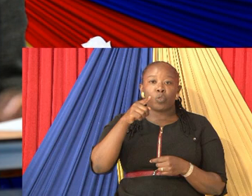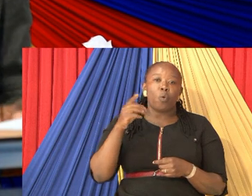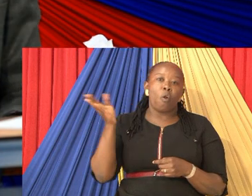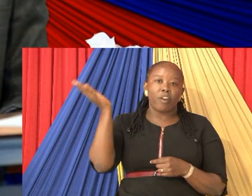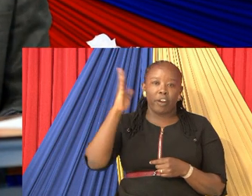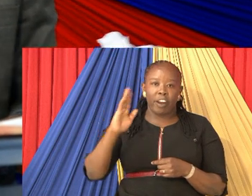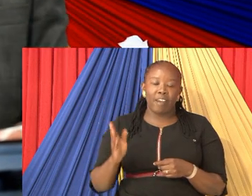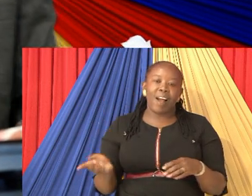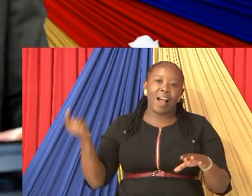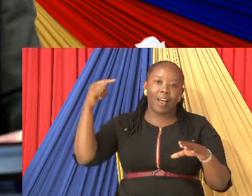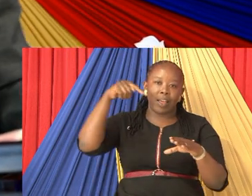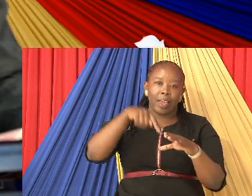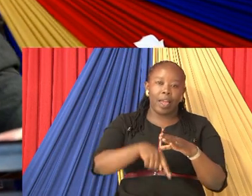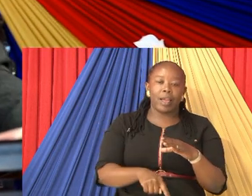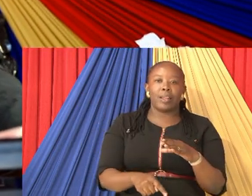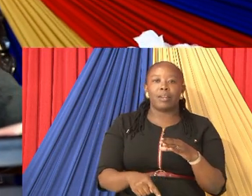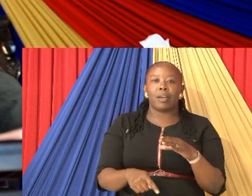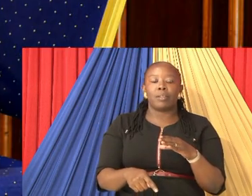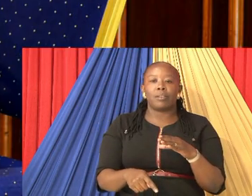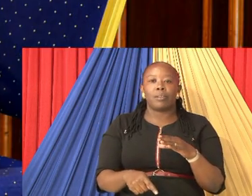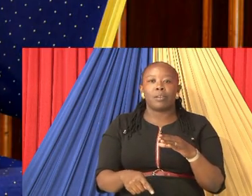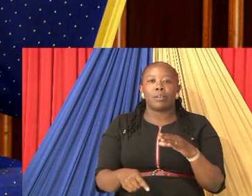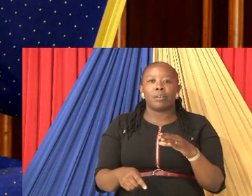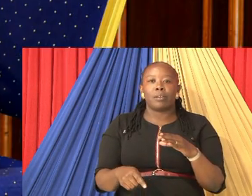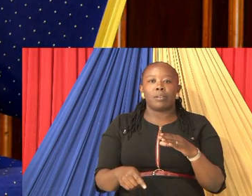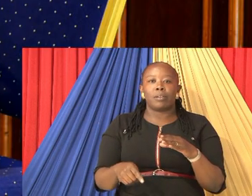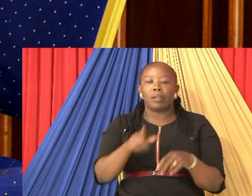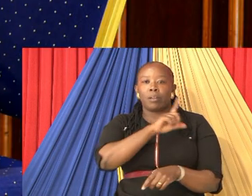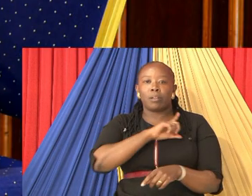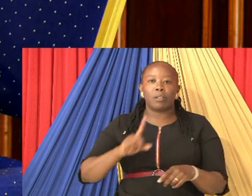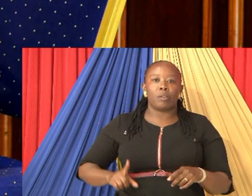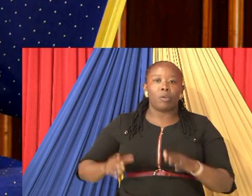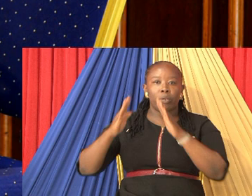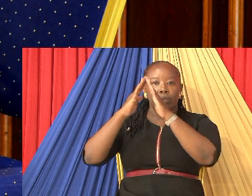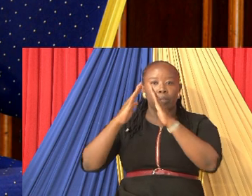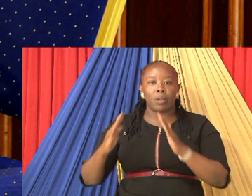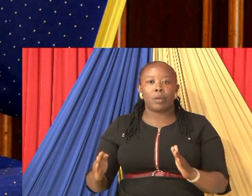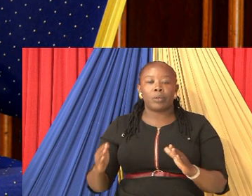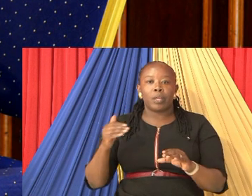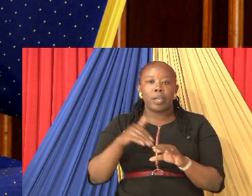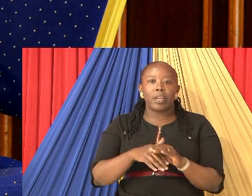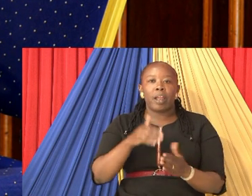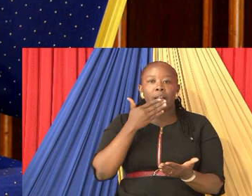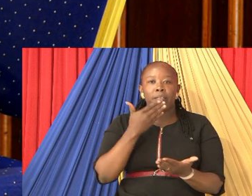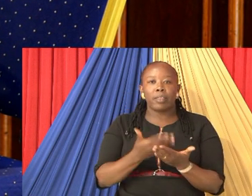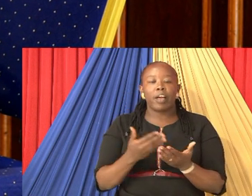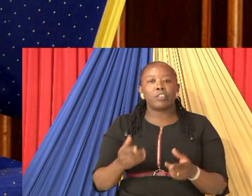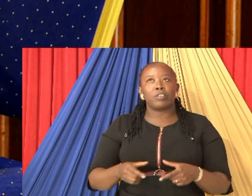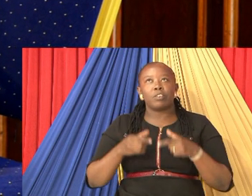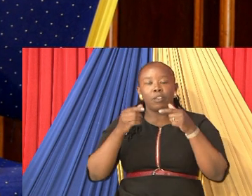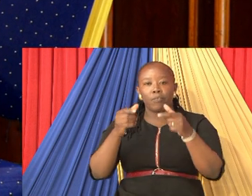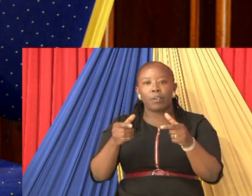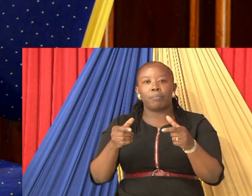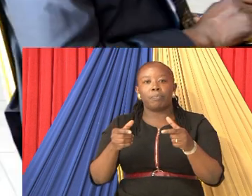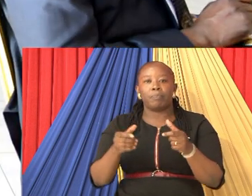kuingia malangoni pake Yesu ama pake Mungu kwa kumshukuru. Defense, na tumeimba wimbo